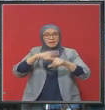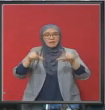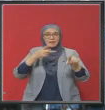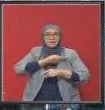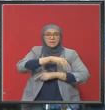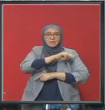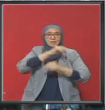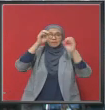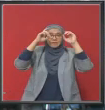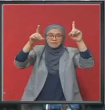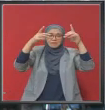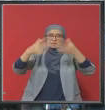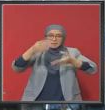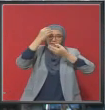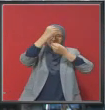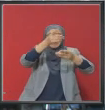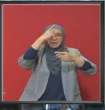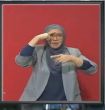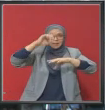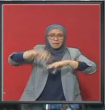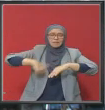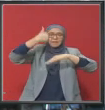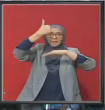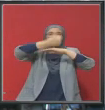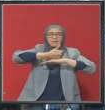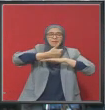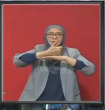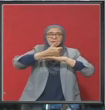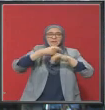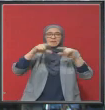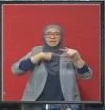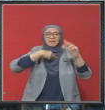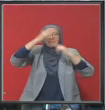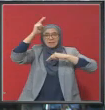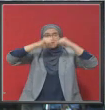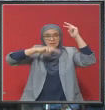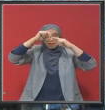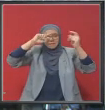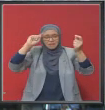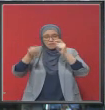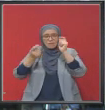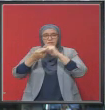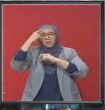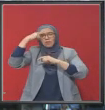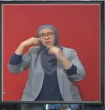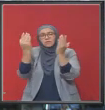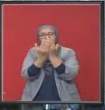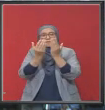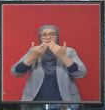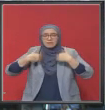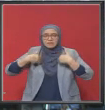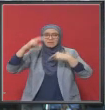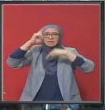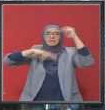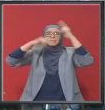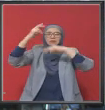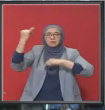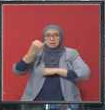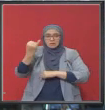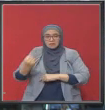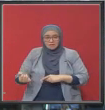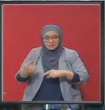satu saja ambrukan terus dimasukkan ke uitm dibagikan kepada Dul yaitu IDM dan juga